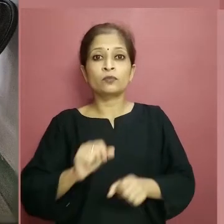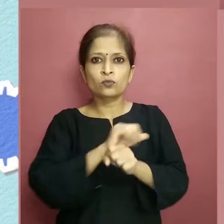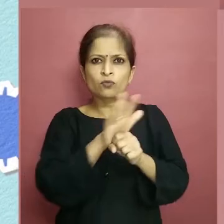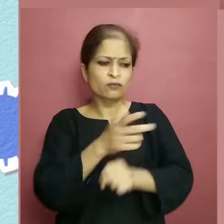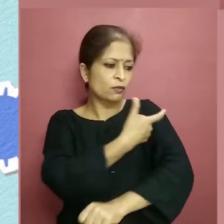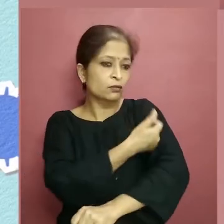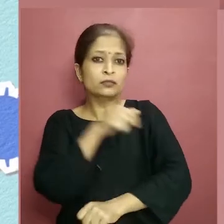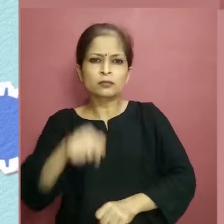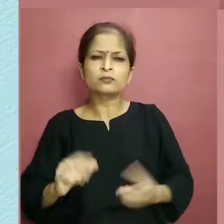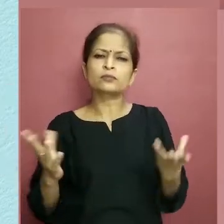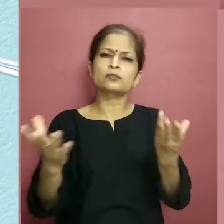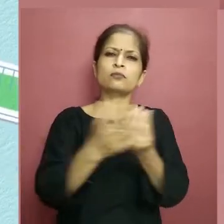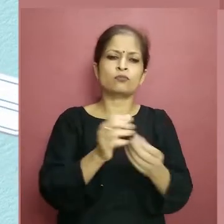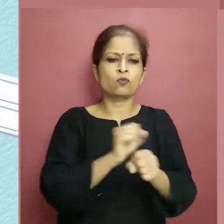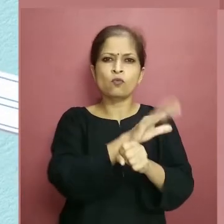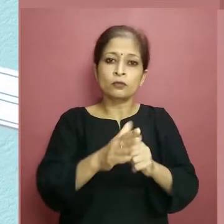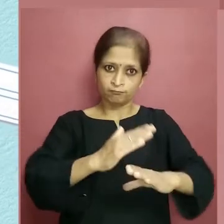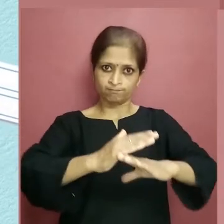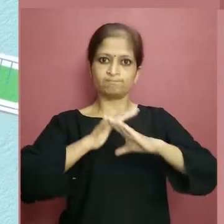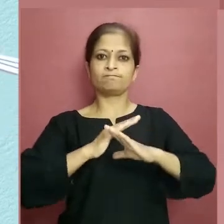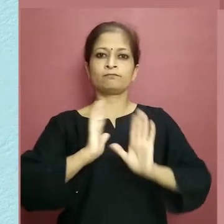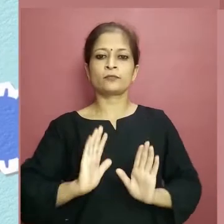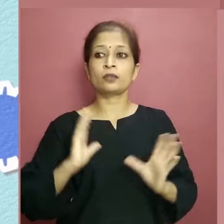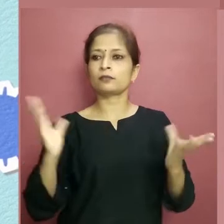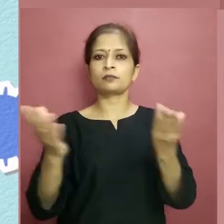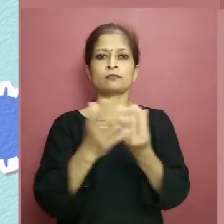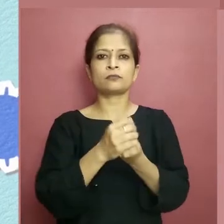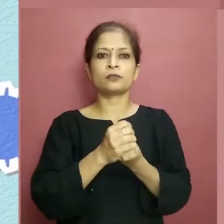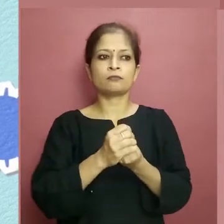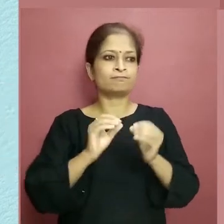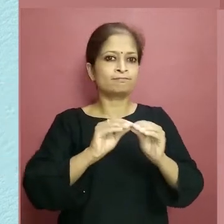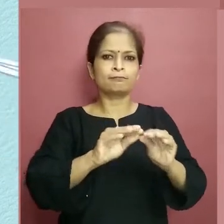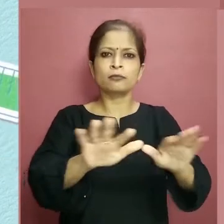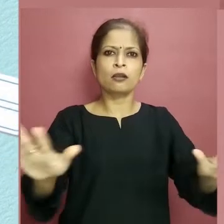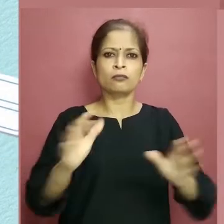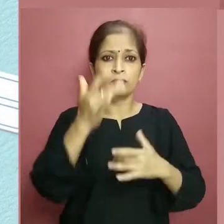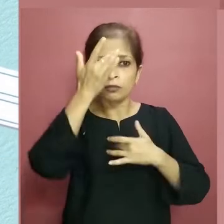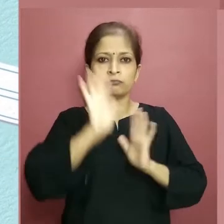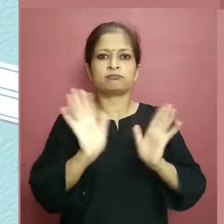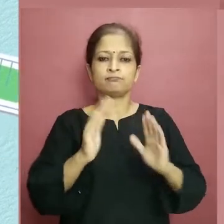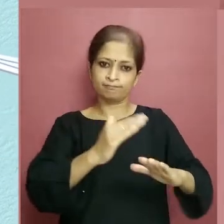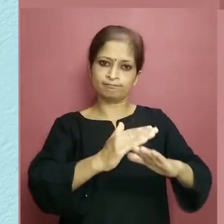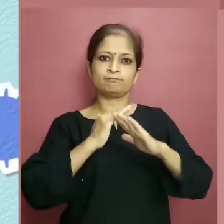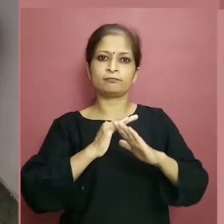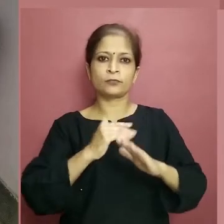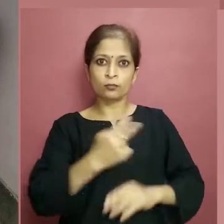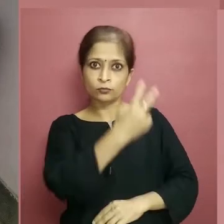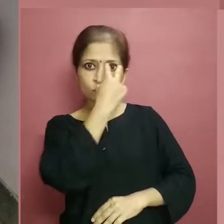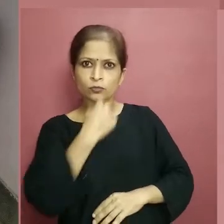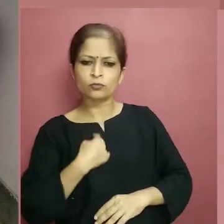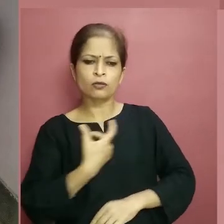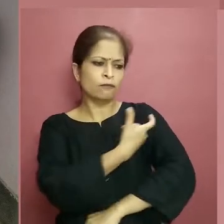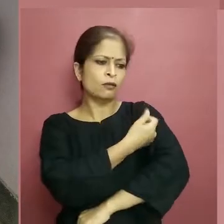नहीं है। ये टीका तो हमारे लिए कोविड के खिलाफ शील्ड का काम करेगा, ताकि हम इस संक्रमण से सुरक्षित रहें। अब मुझे